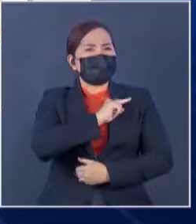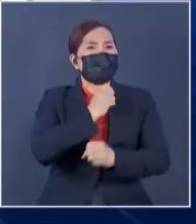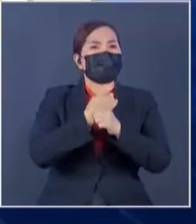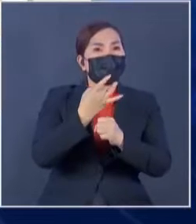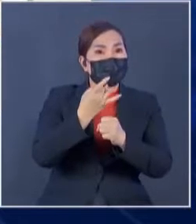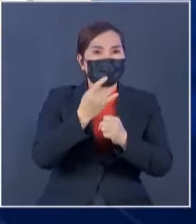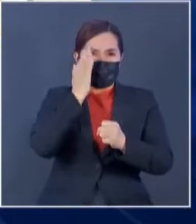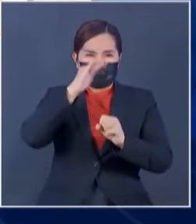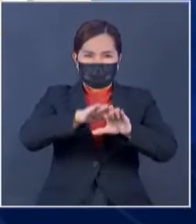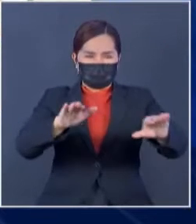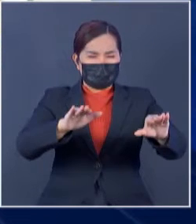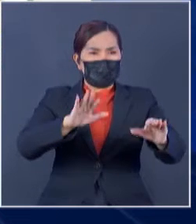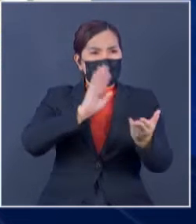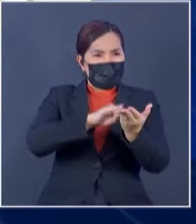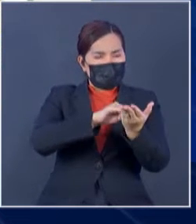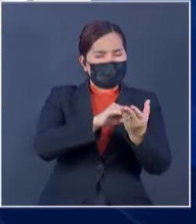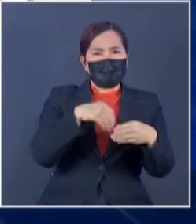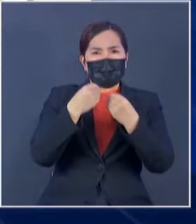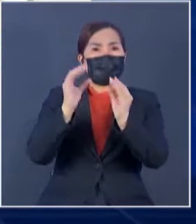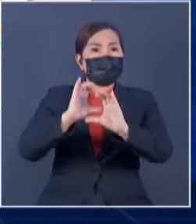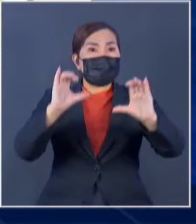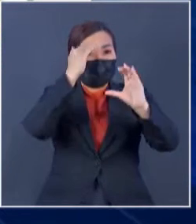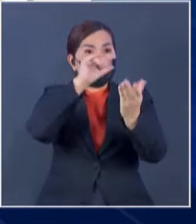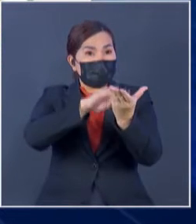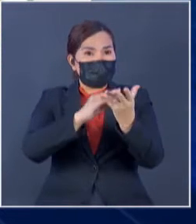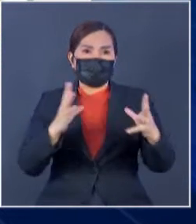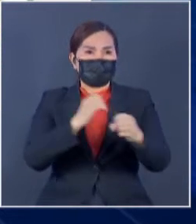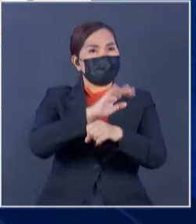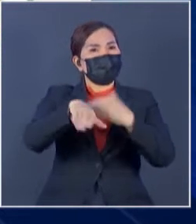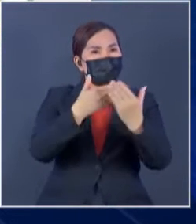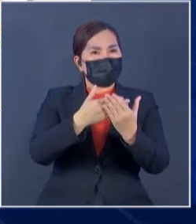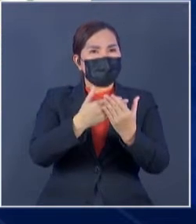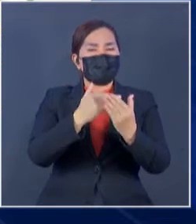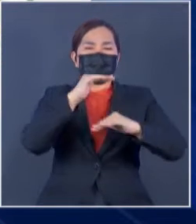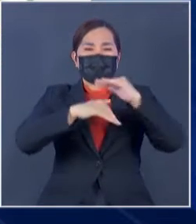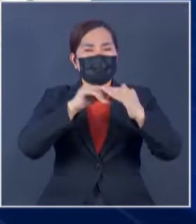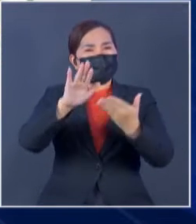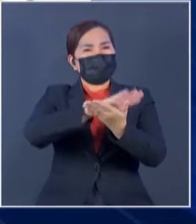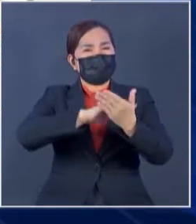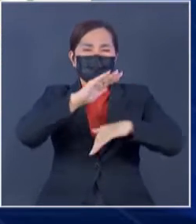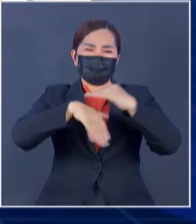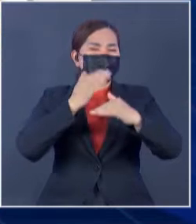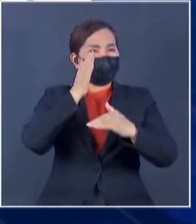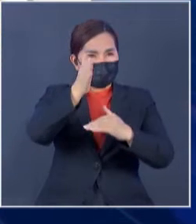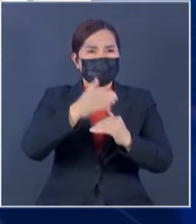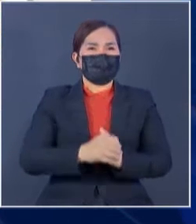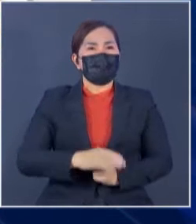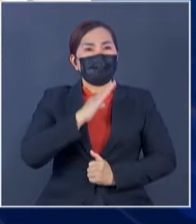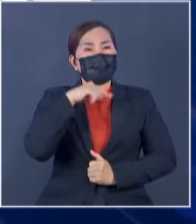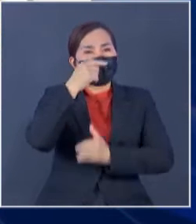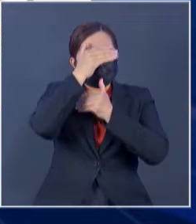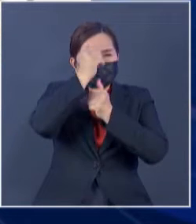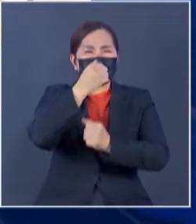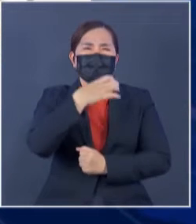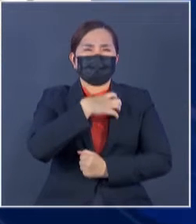ญกับการให้ข้อมูลแก่รัฐเพื่อนำข้อมูลและสถิติที่ได้เนี่ยนะครับนำไปใช้พัฒนาประเทศต่อไปคุณผู้ชมท่านใดสนใ